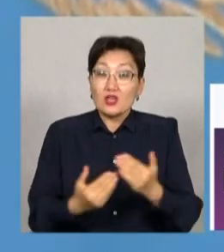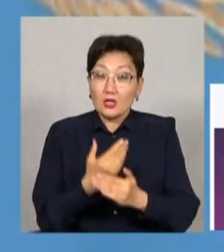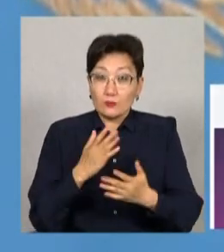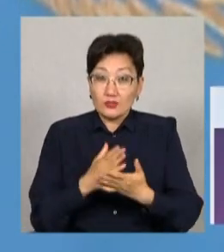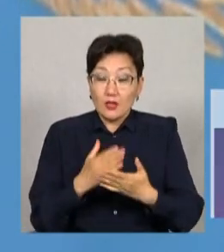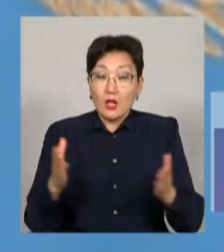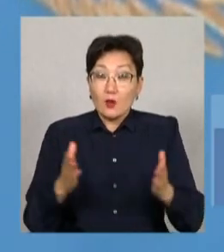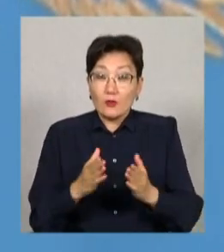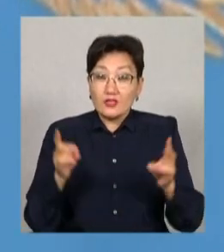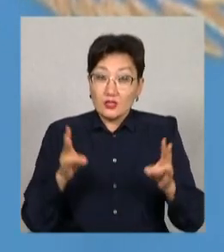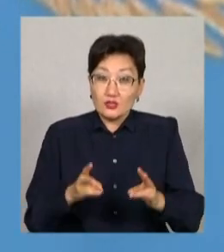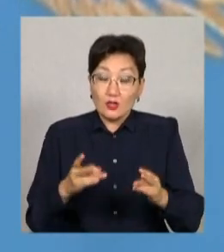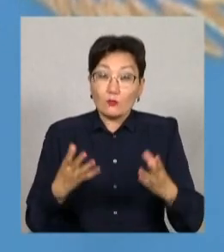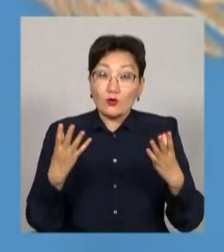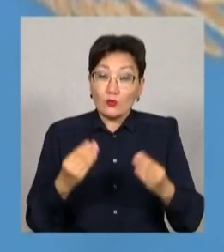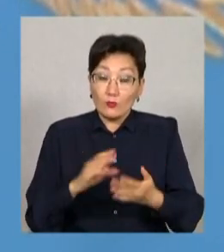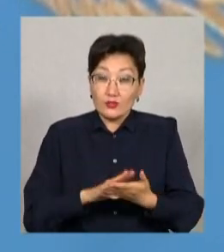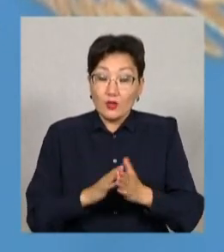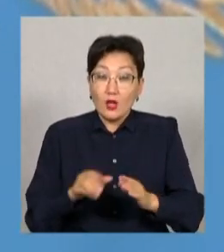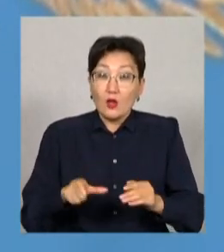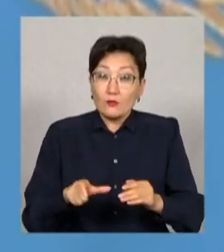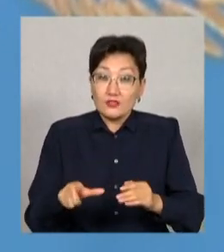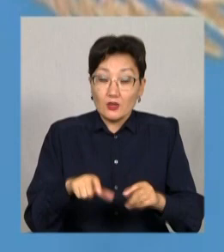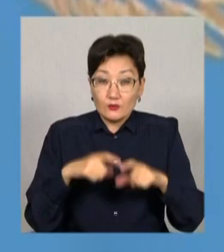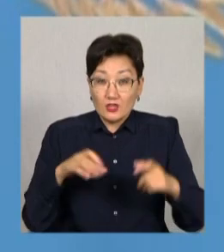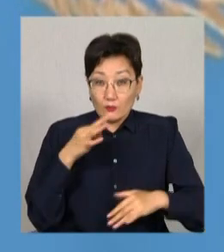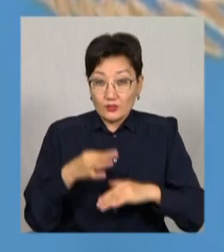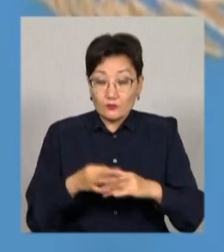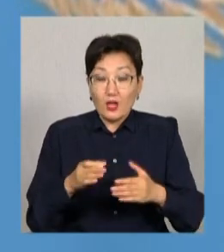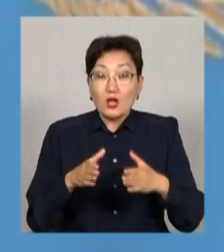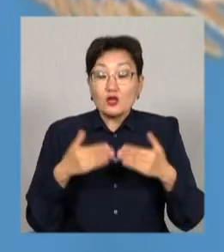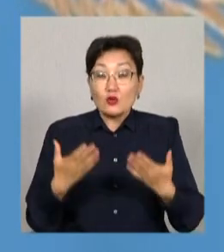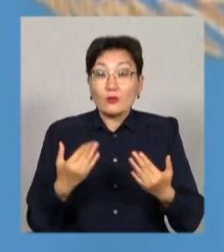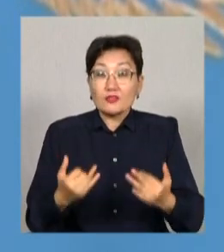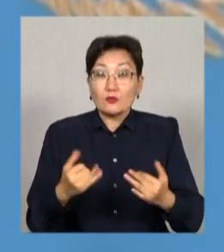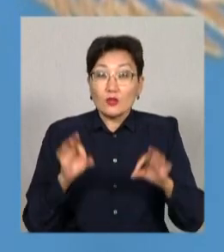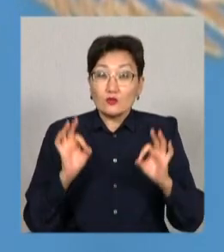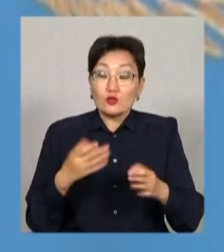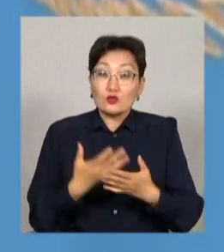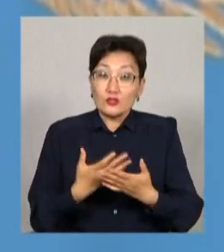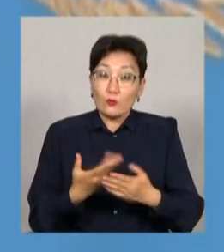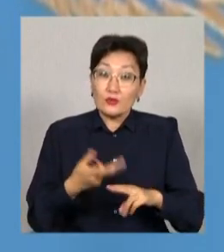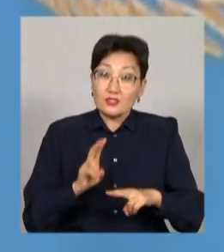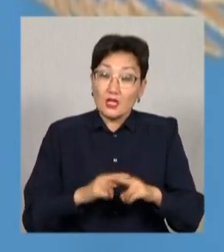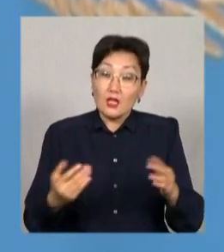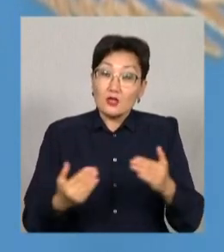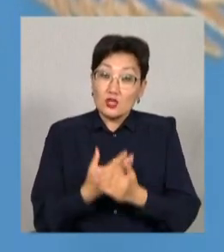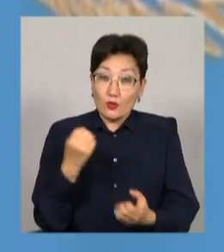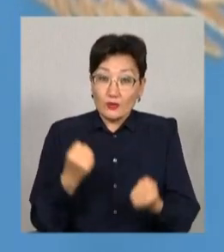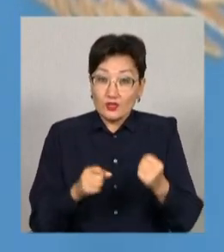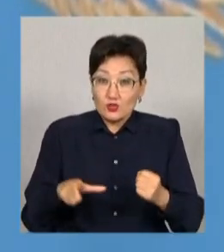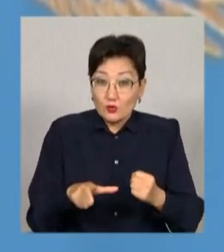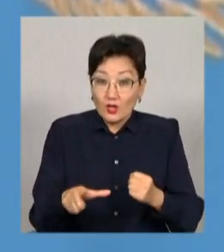Енді кішігірім апат болған күннің өзінде автокөлік курсант емтиханды тапсырды ма, жоқ па, оны дұрыс көрсетеді. Өйткені жаңа